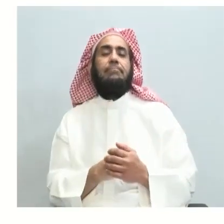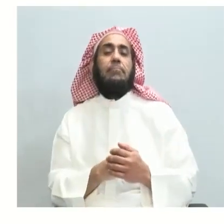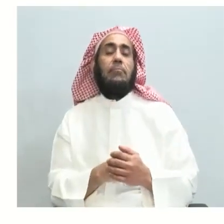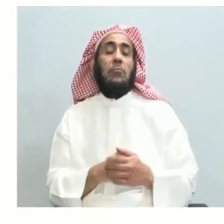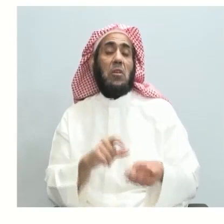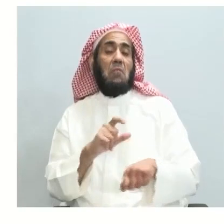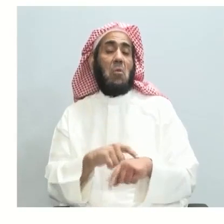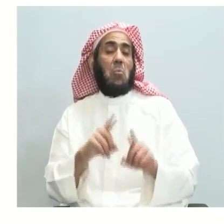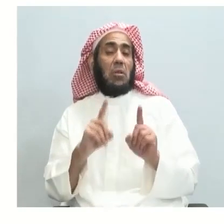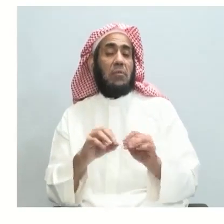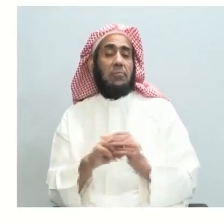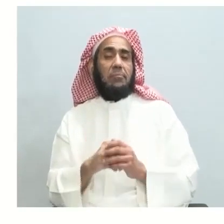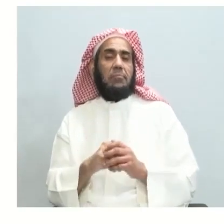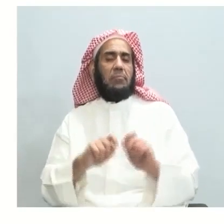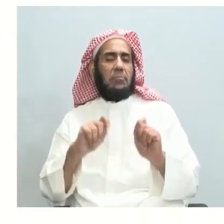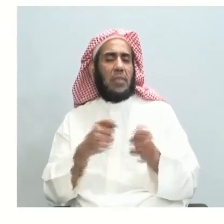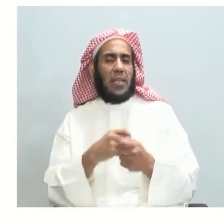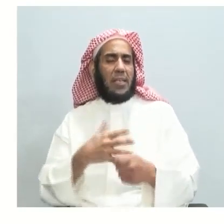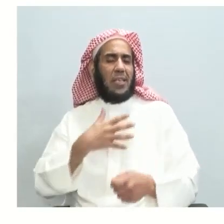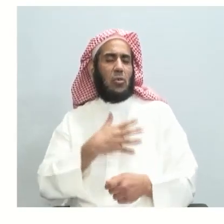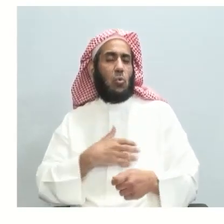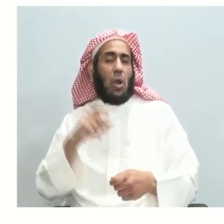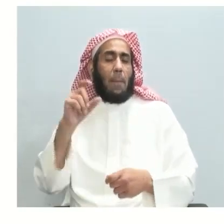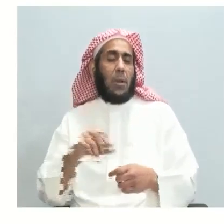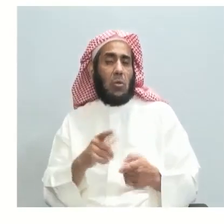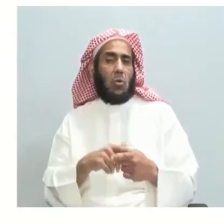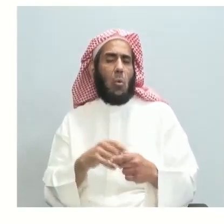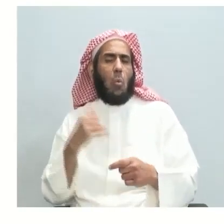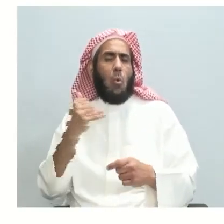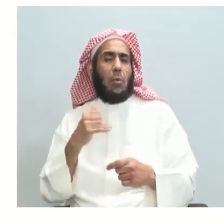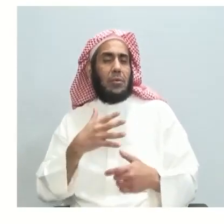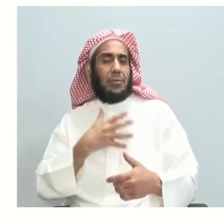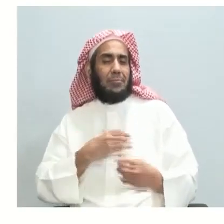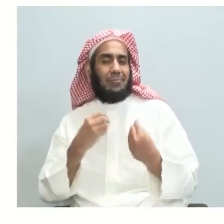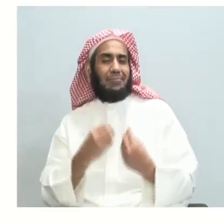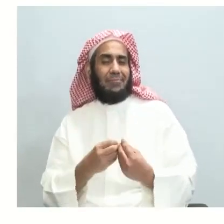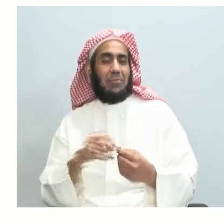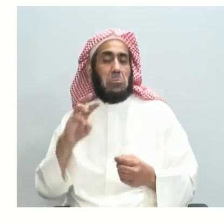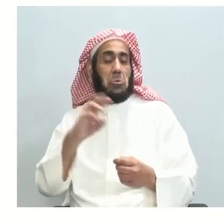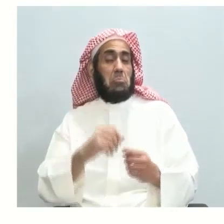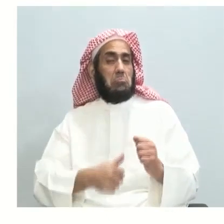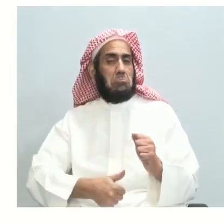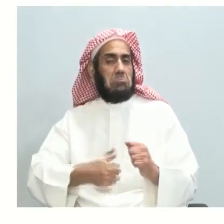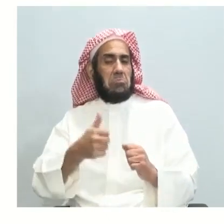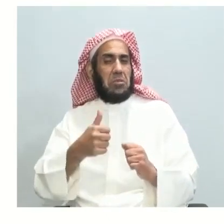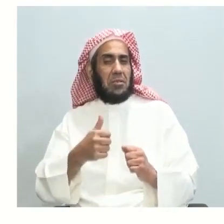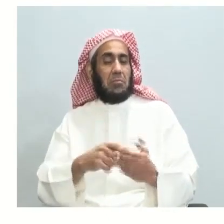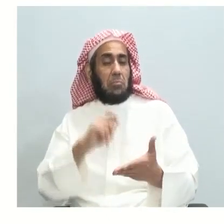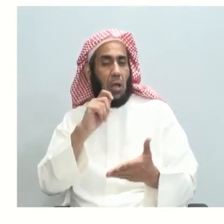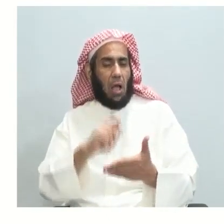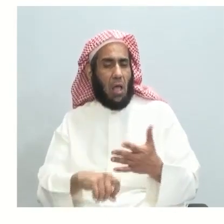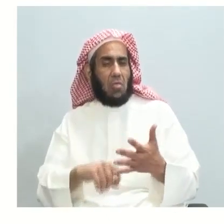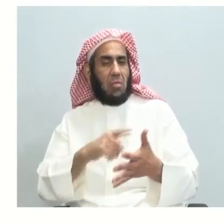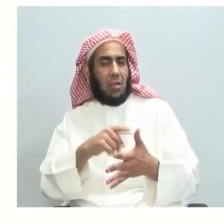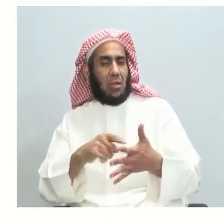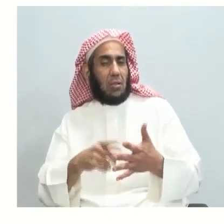في الوقت نفسه ايضا تعديل شعور العميل من حيث انه من المهم ان يشعر عميل ان المنشئه مستعده لاتخاذ الخطوات